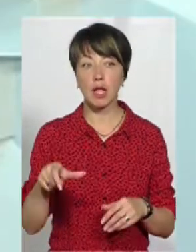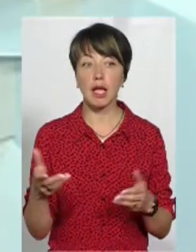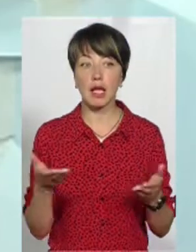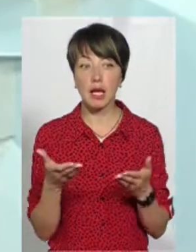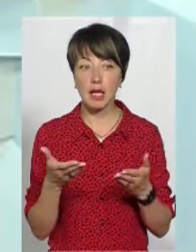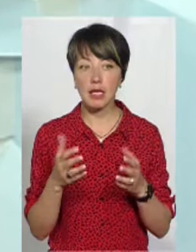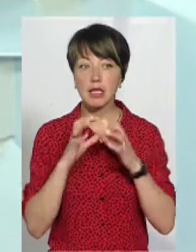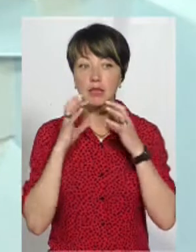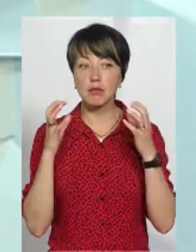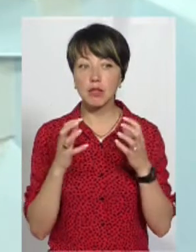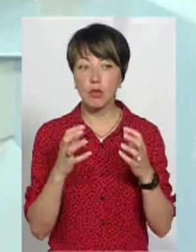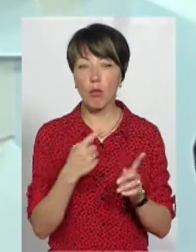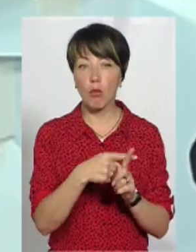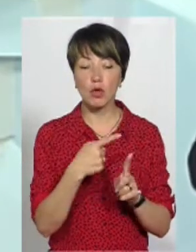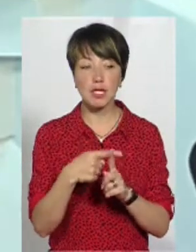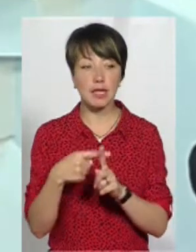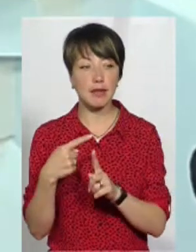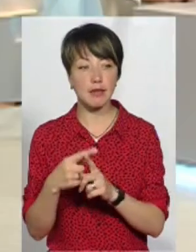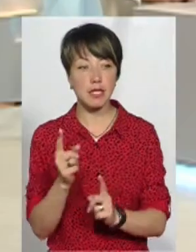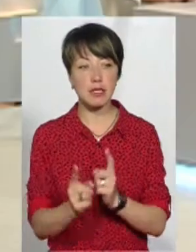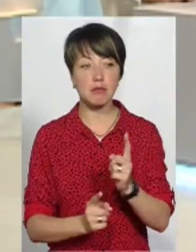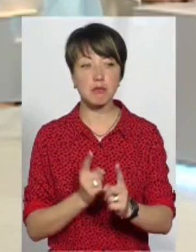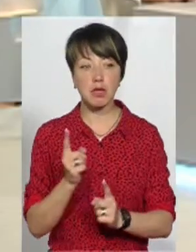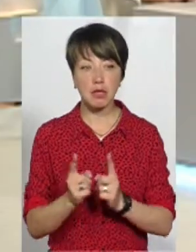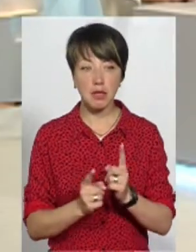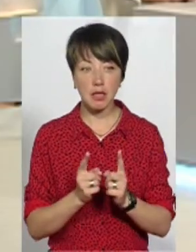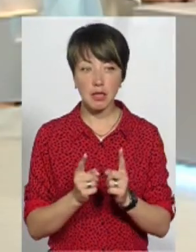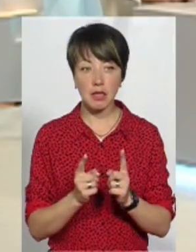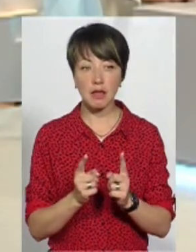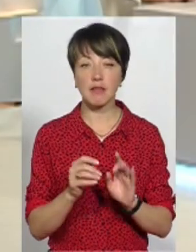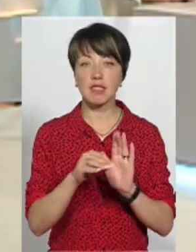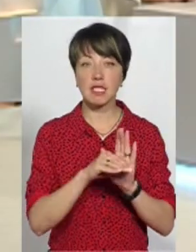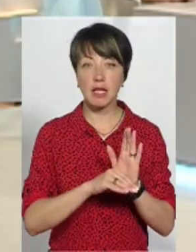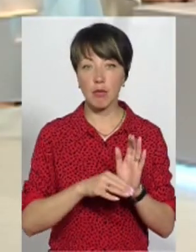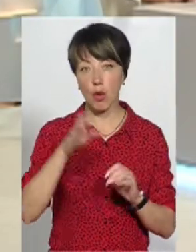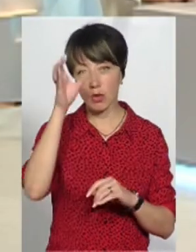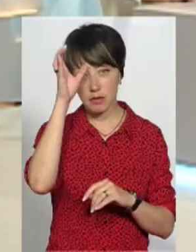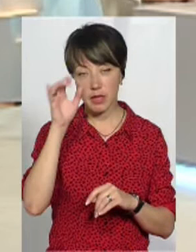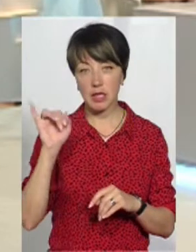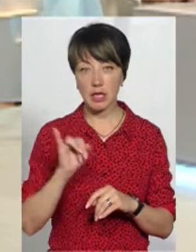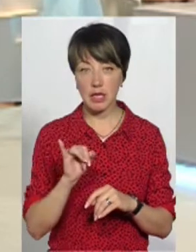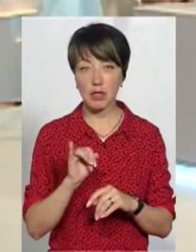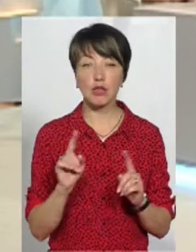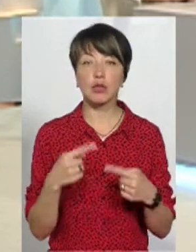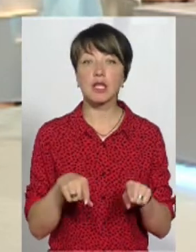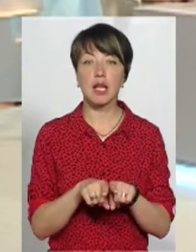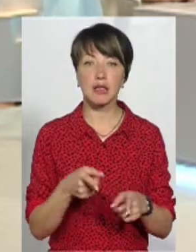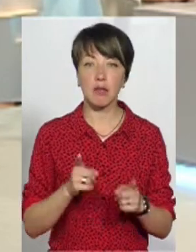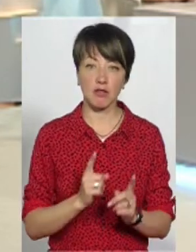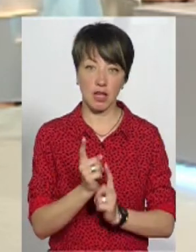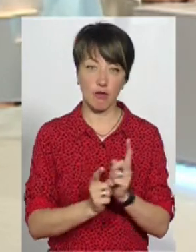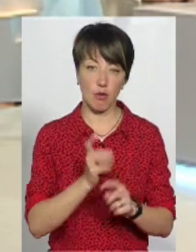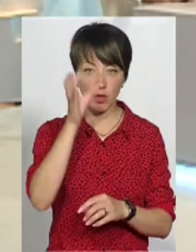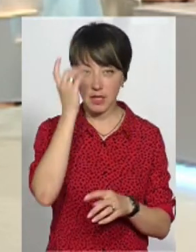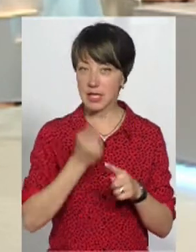які збережуть позитивні зміни, і, зокрема, в системі освіти. І, бо що таке справжня